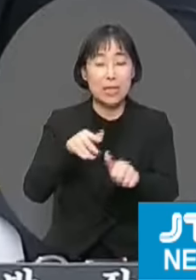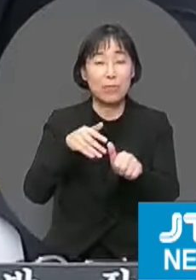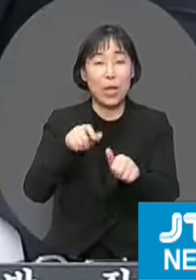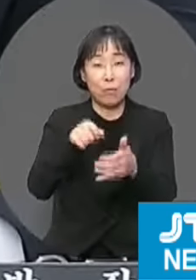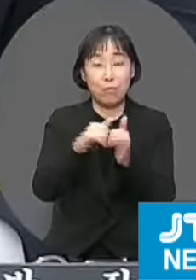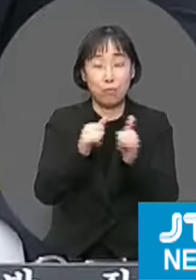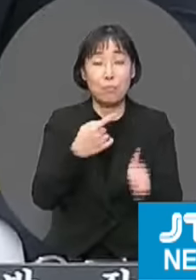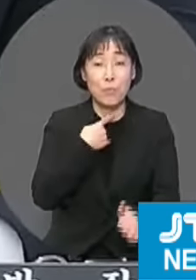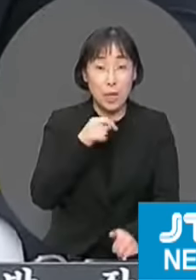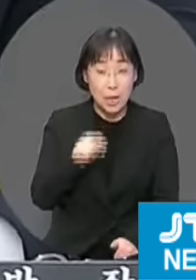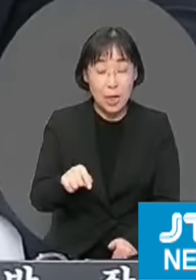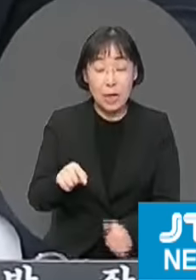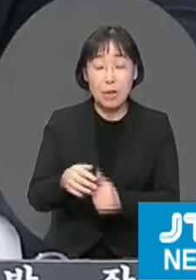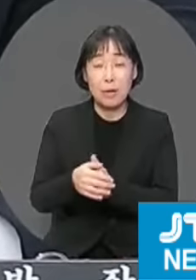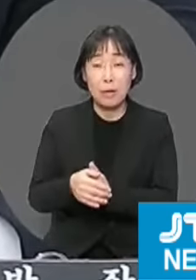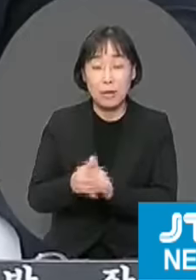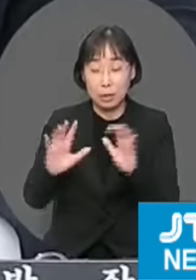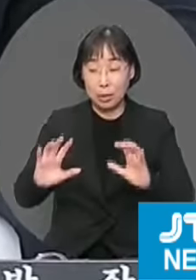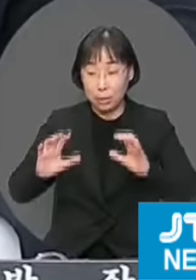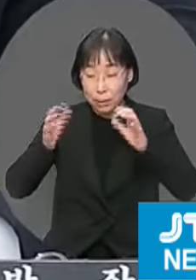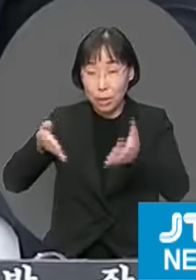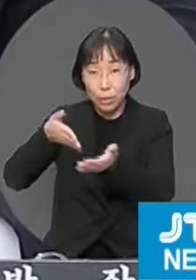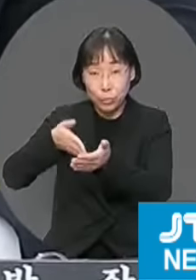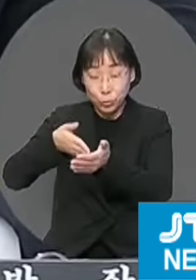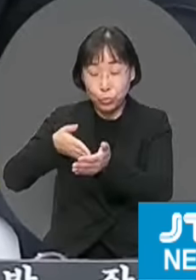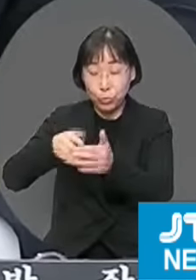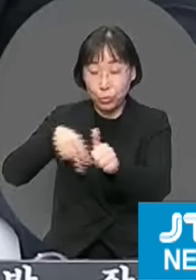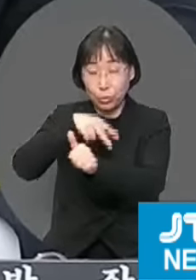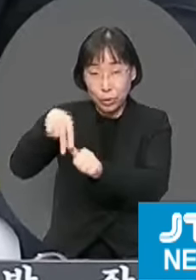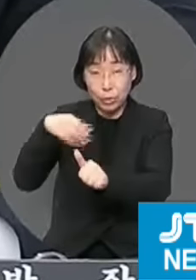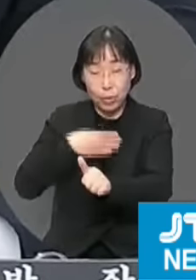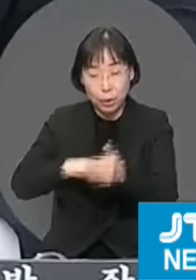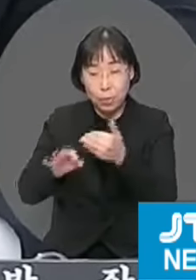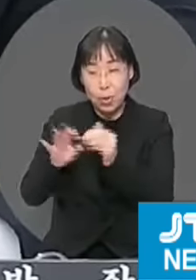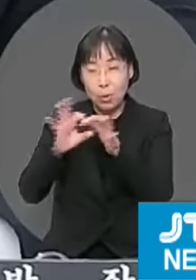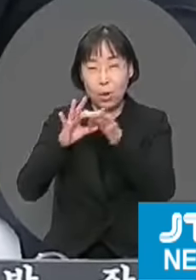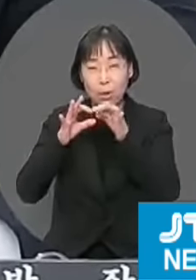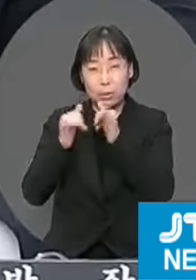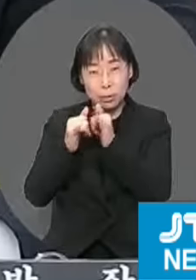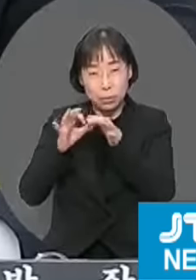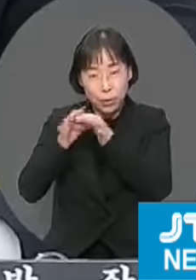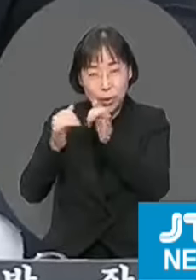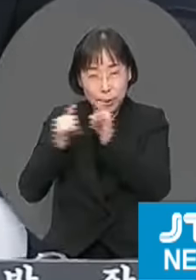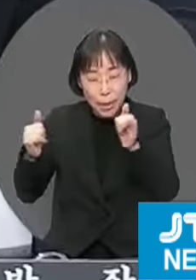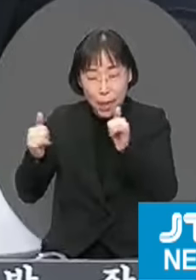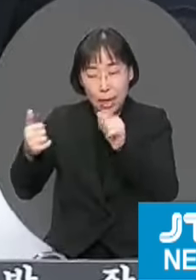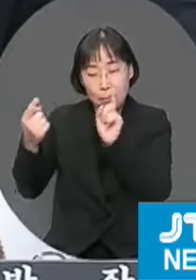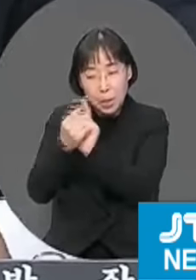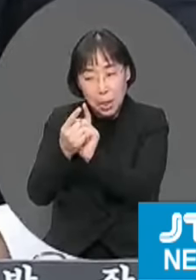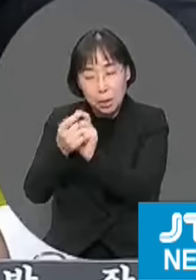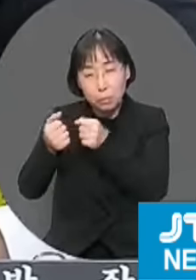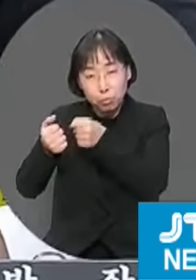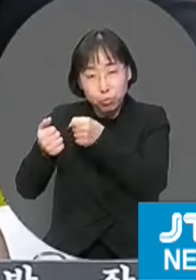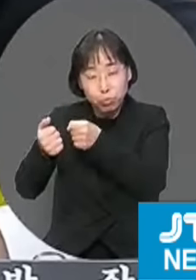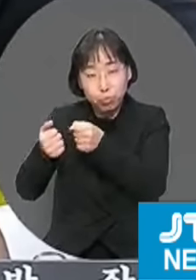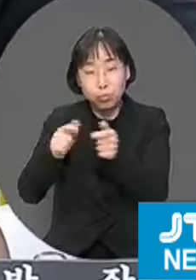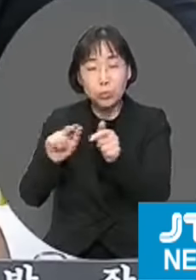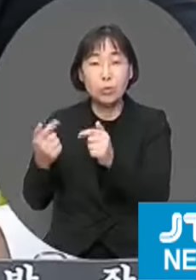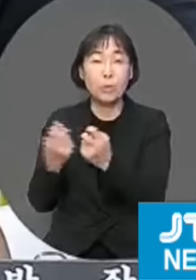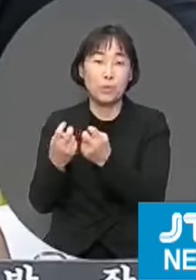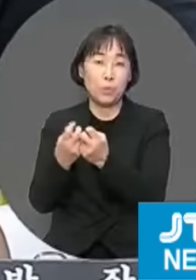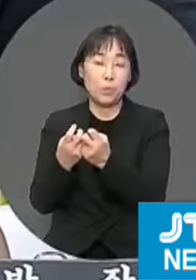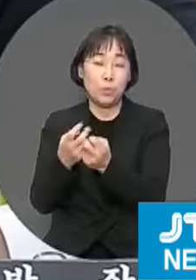어떤 뉴스를 파악하려 그러면 현지 특파원이 인맥도 만들고 또 그리고 관계자 취재를 해야지 알 수 있는 거지 어떤 방법이 있나요 혹시 그럼 다른 방법이? 그